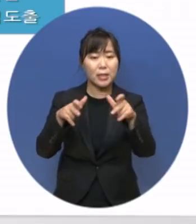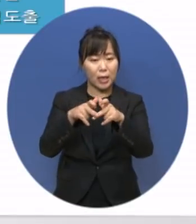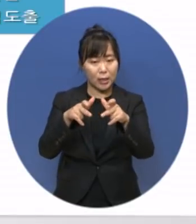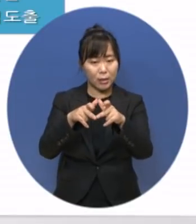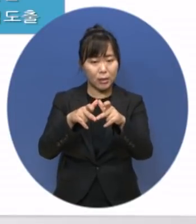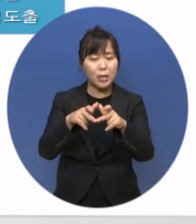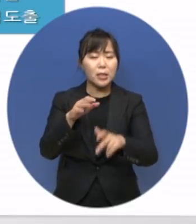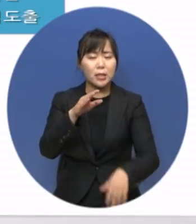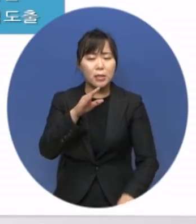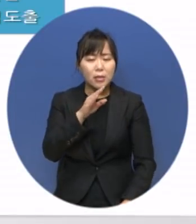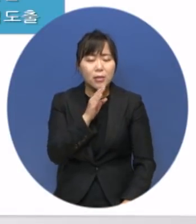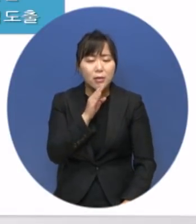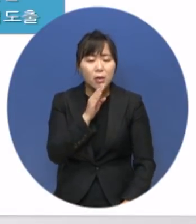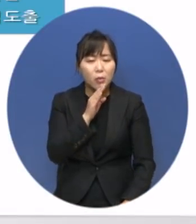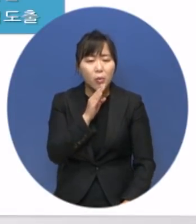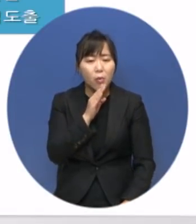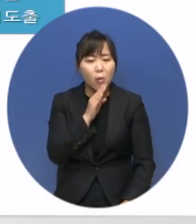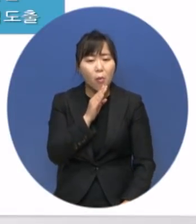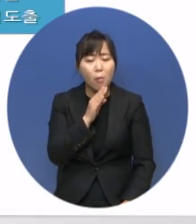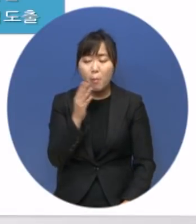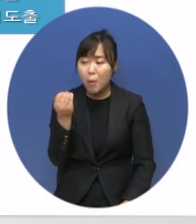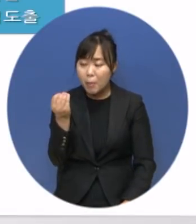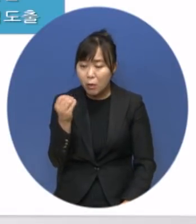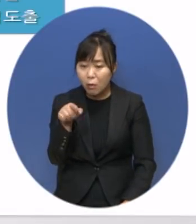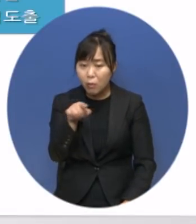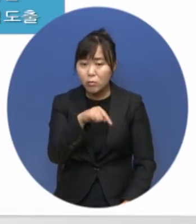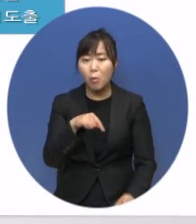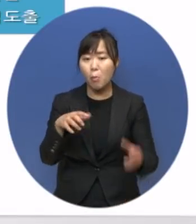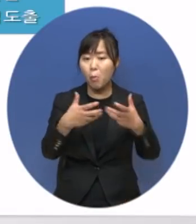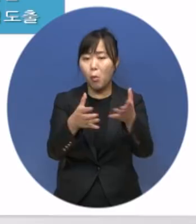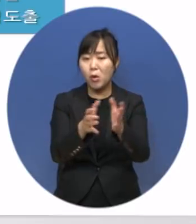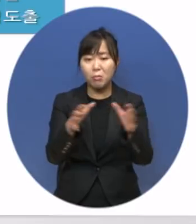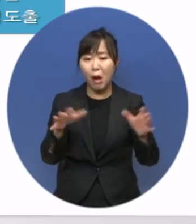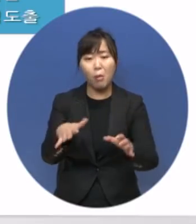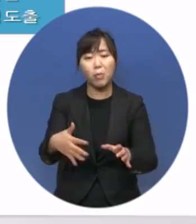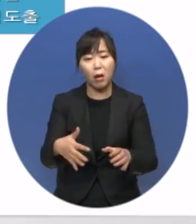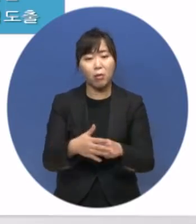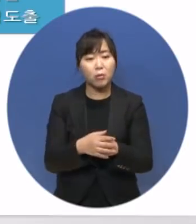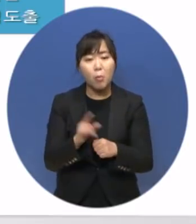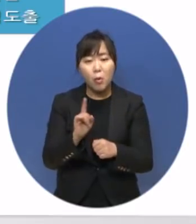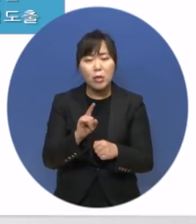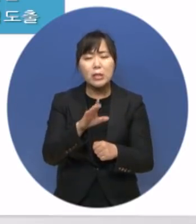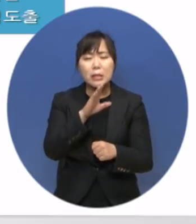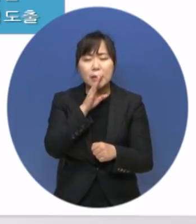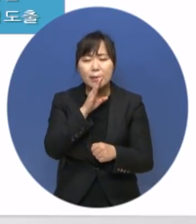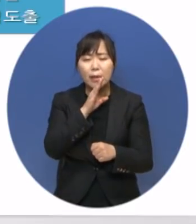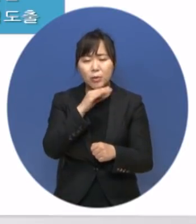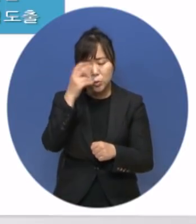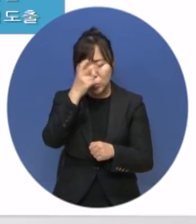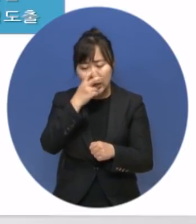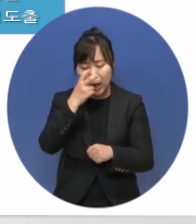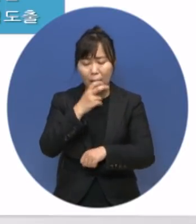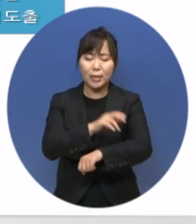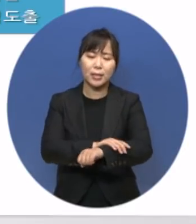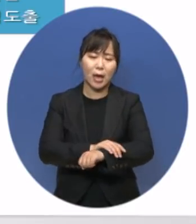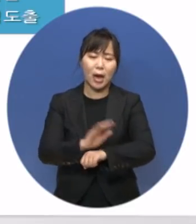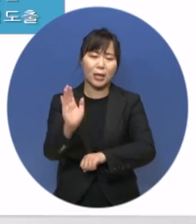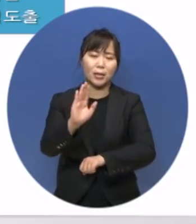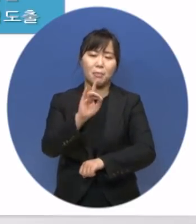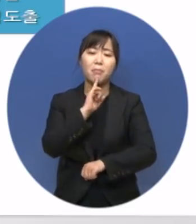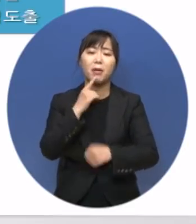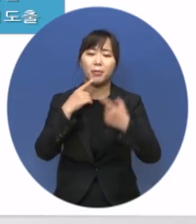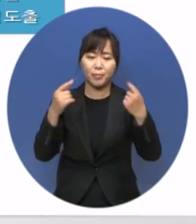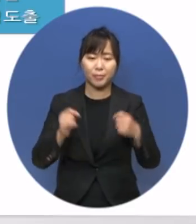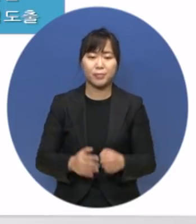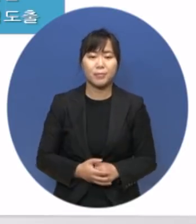장애인들이 실제로 얼마 있는지 모집단이 없습니다. 모집단이 없다는 것은 실제로 제대로 된 조사가 이루어지지 않고